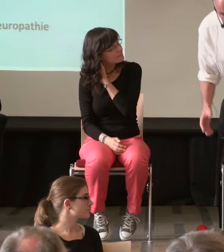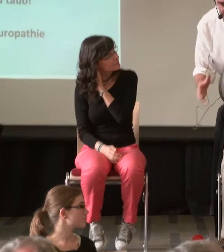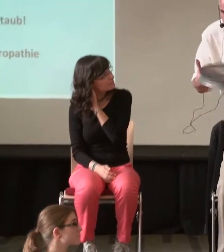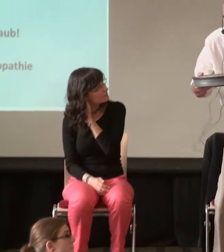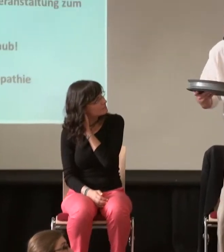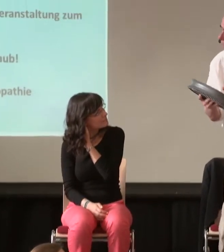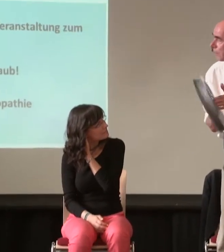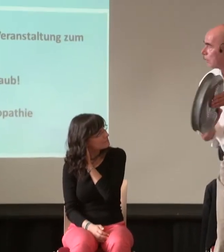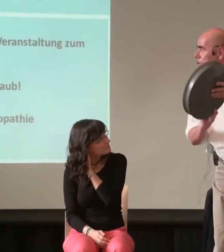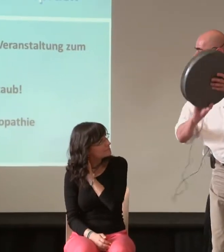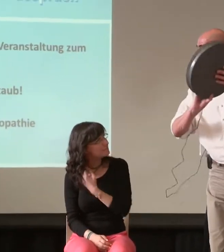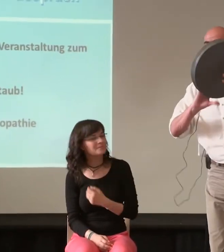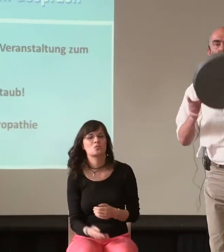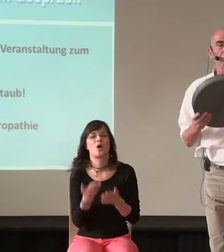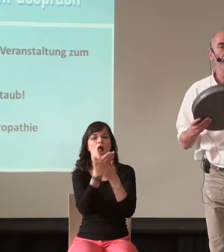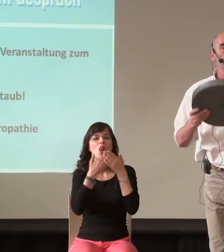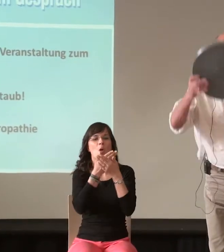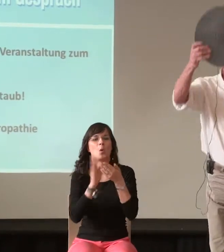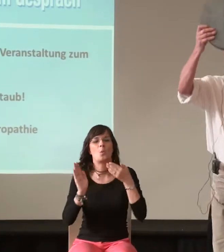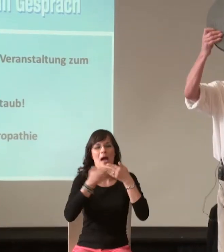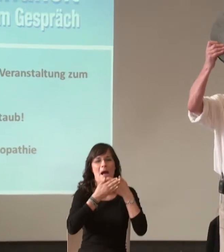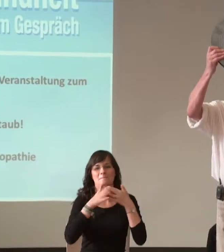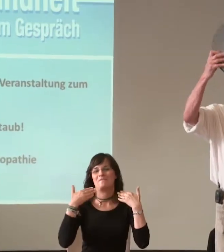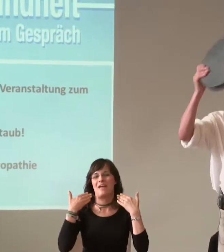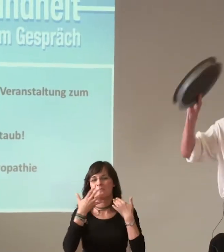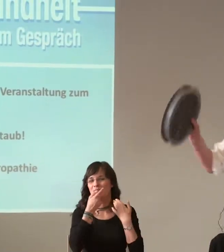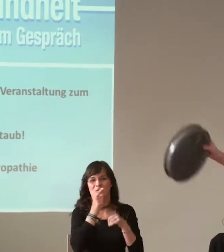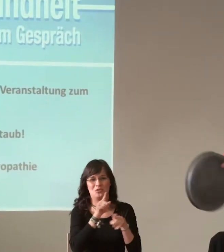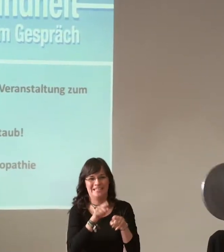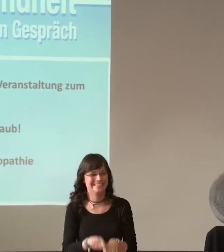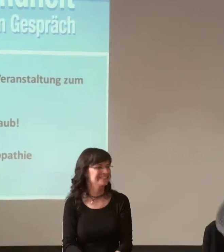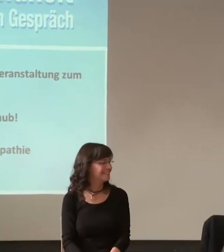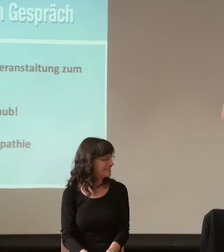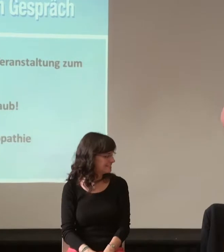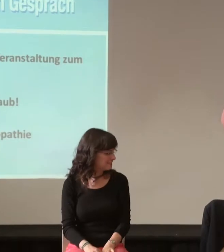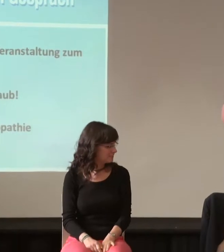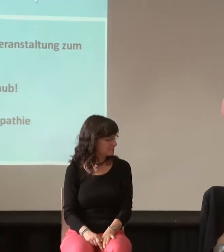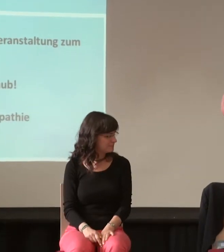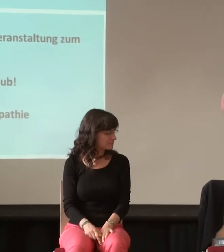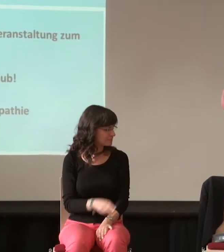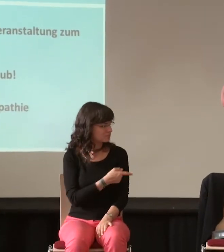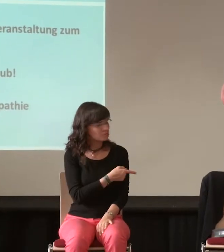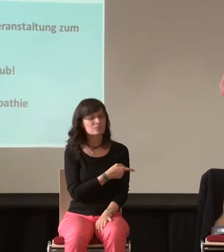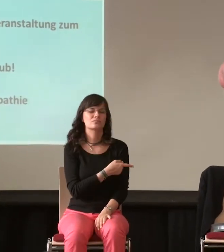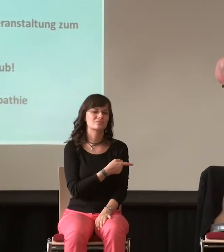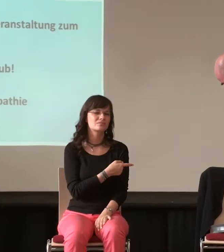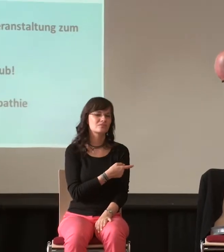Ich muss das Logo nur abdecken, damit ich keine Werbung mache, also das ist normalerweise kommt das aus der